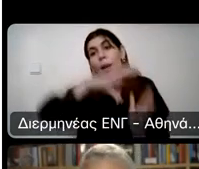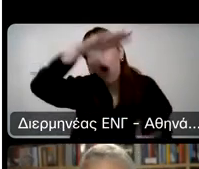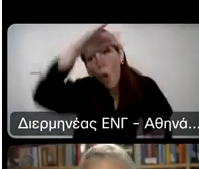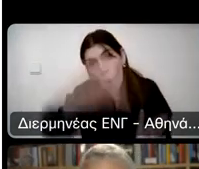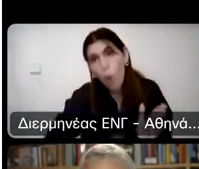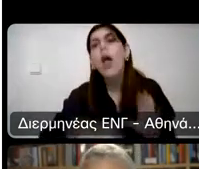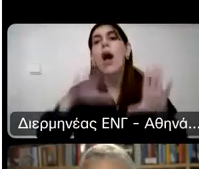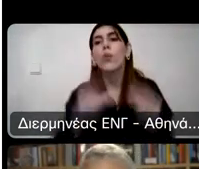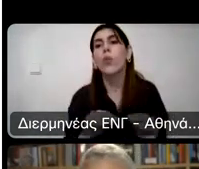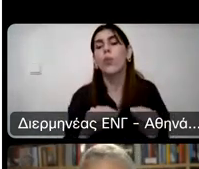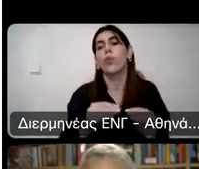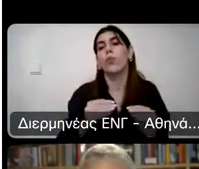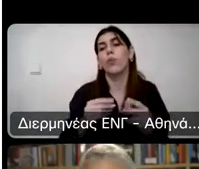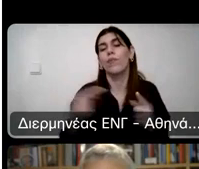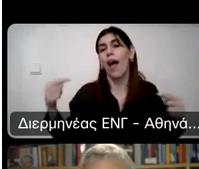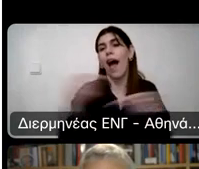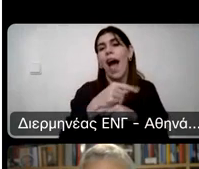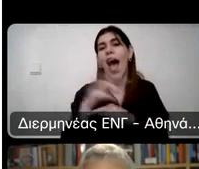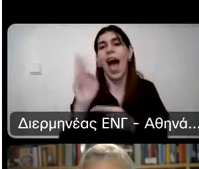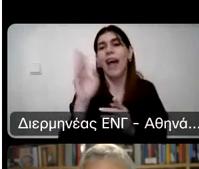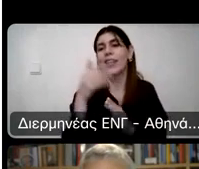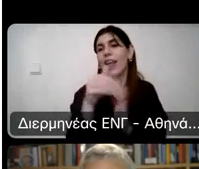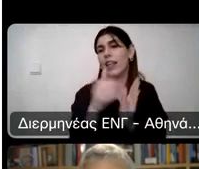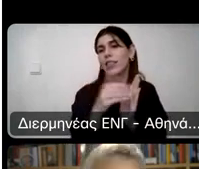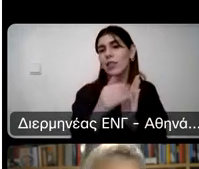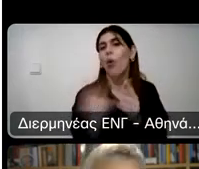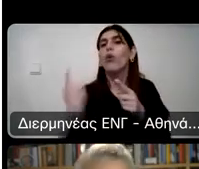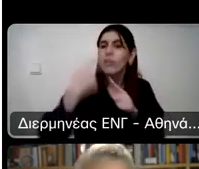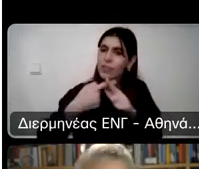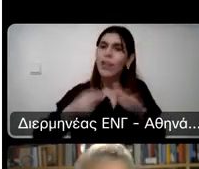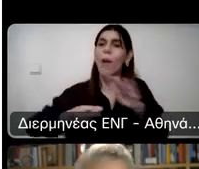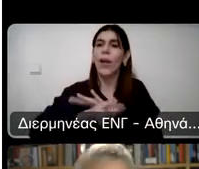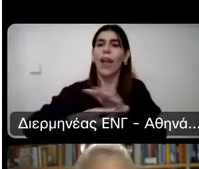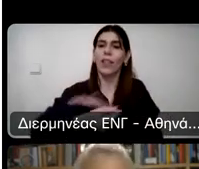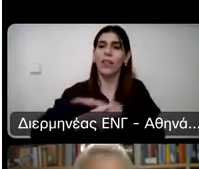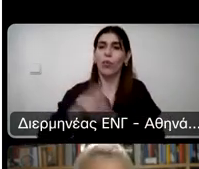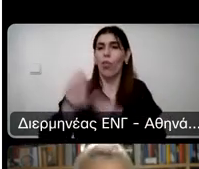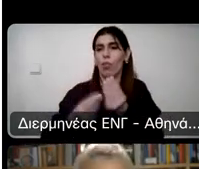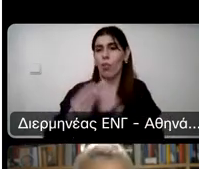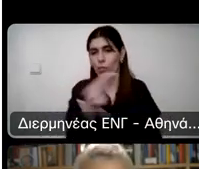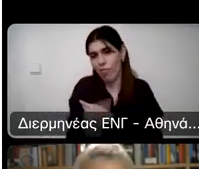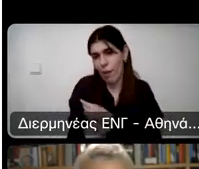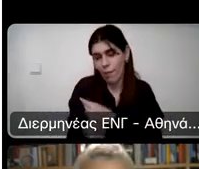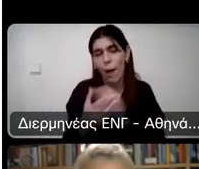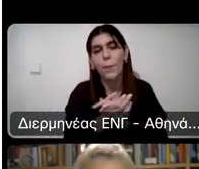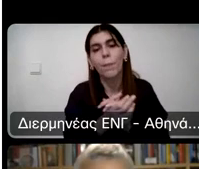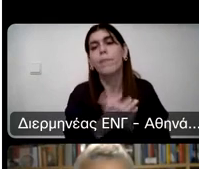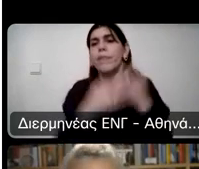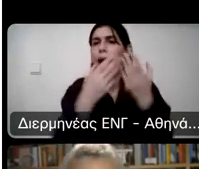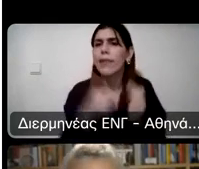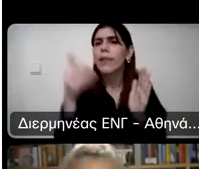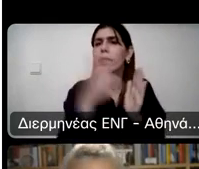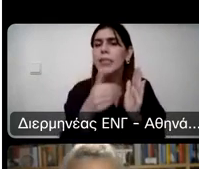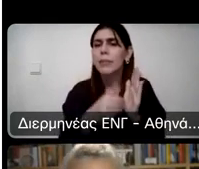Η συλλογή των κειμένων περιλαμβάνει 830 ρατσιστικά κείμενα ή κειμενικά αποσπάσματα. Πρόκειται για θεσμικά και